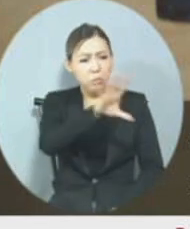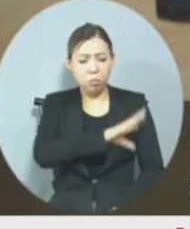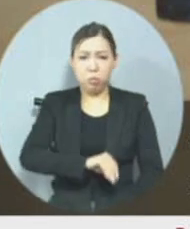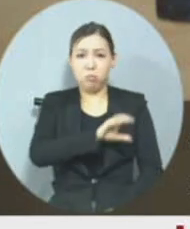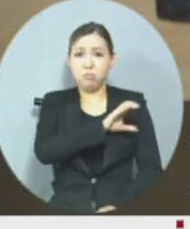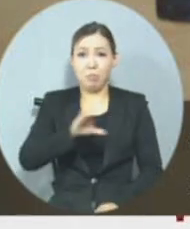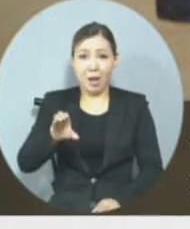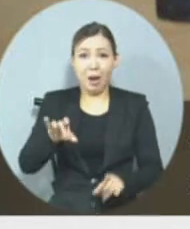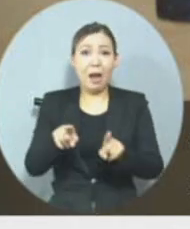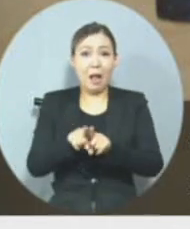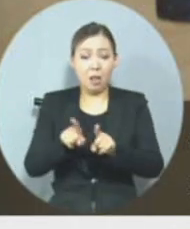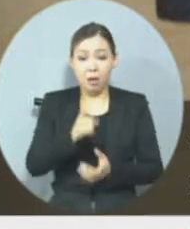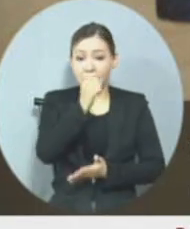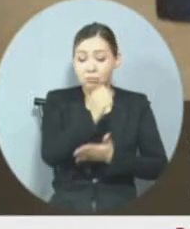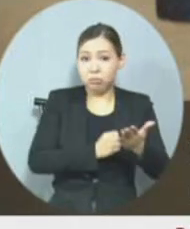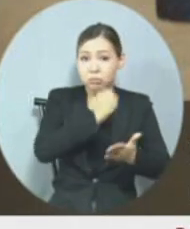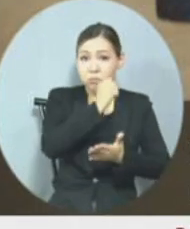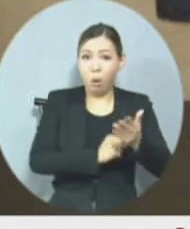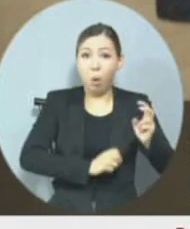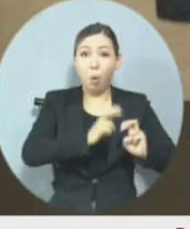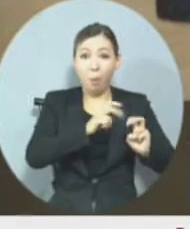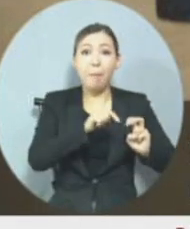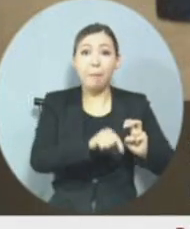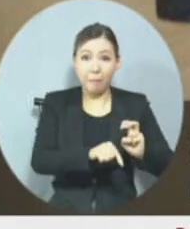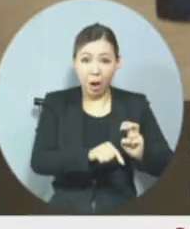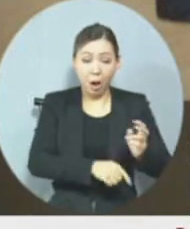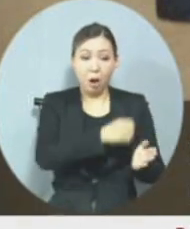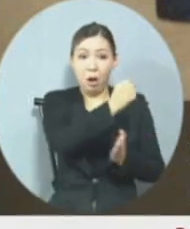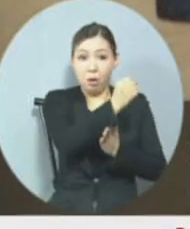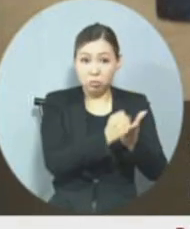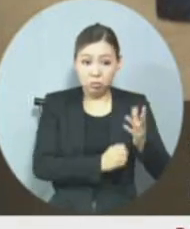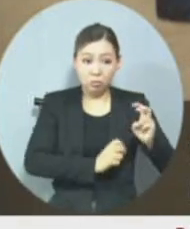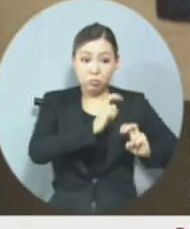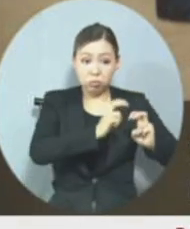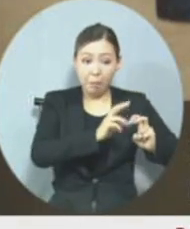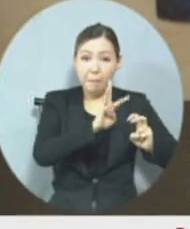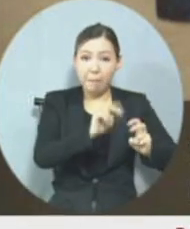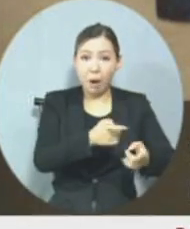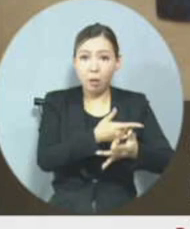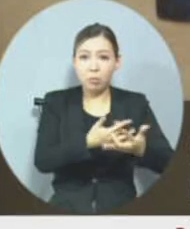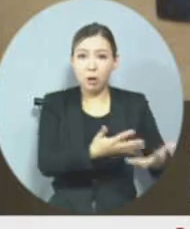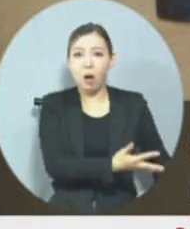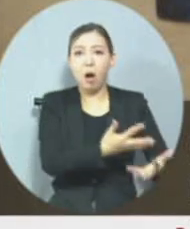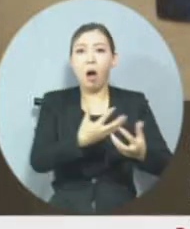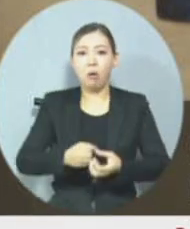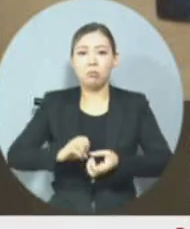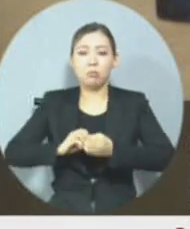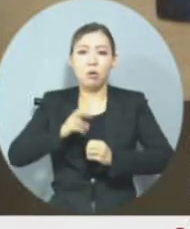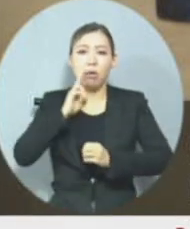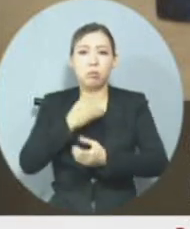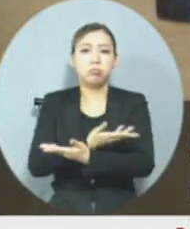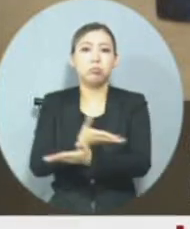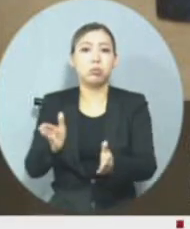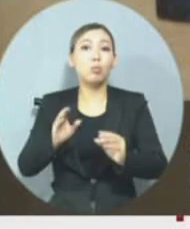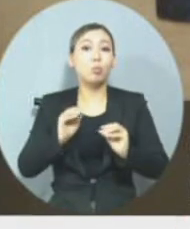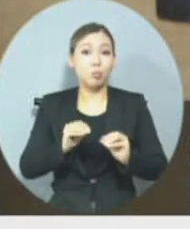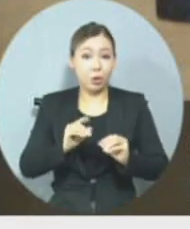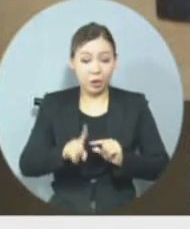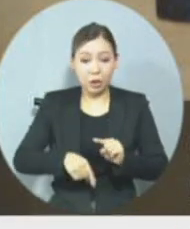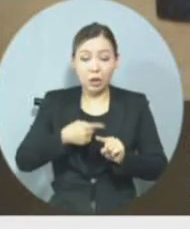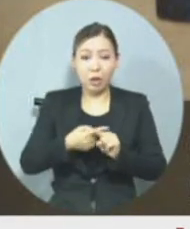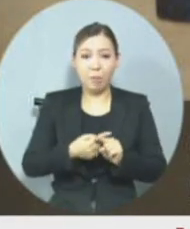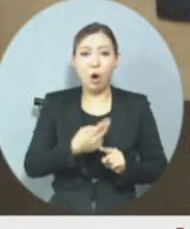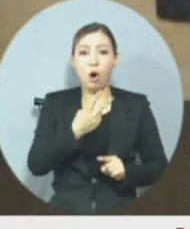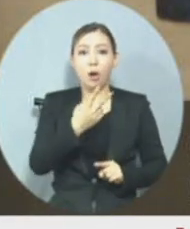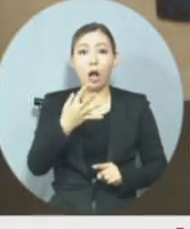ерөөсөө нэтлхааны үйлдвэрээ дамжсан үйлдвэрийн аргаар боловсруулсан мах махан бүтээгдэхүүн хэрэгэлдэг болж байгаа. А мөн 25 оны 1 сарын